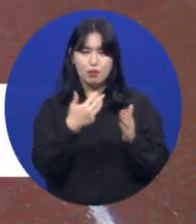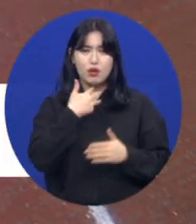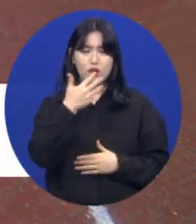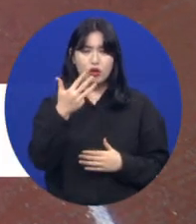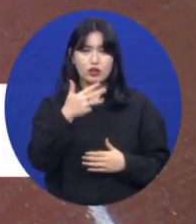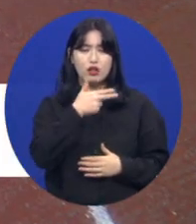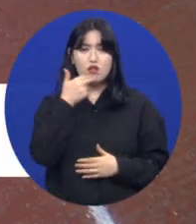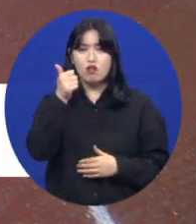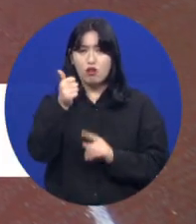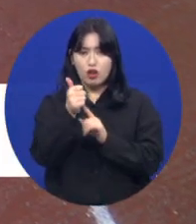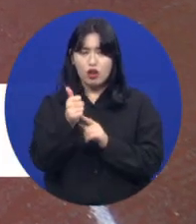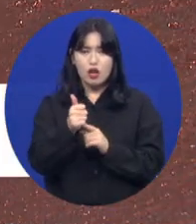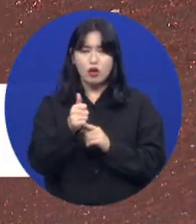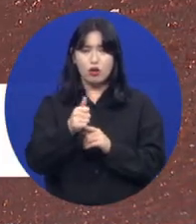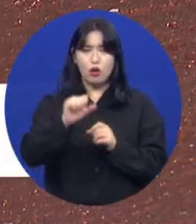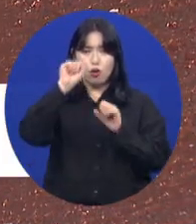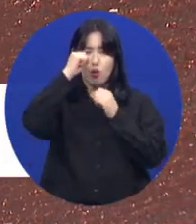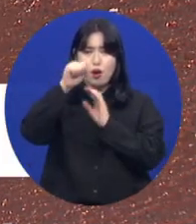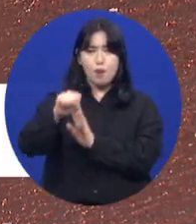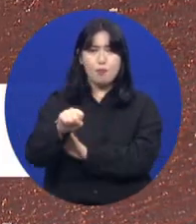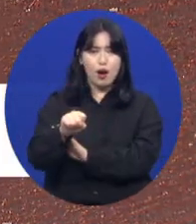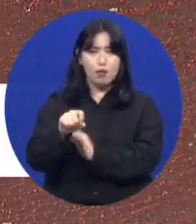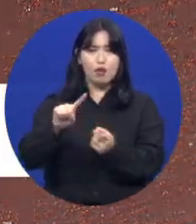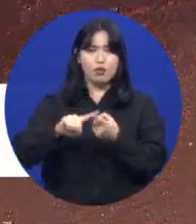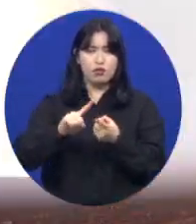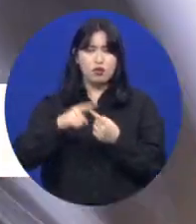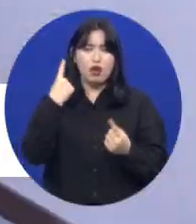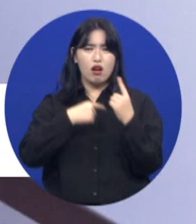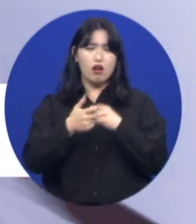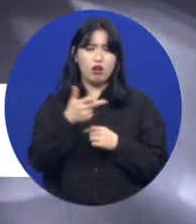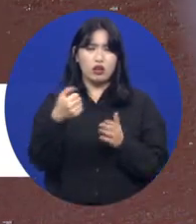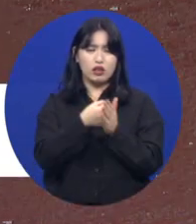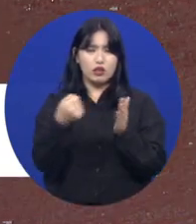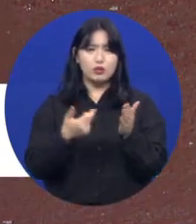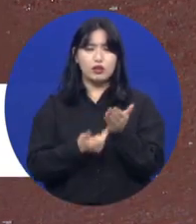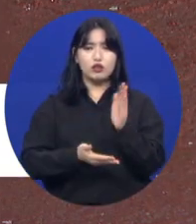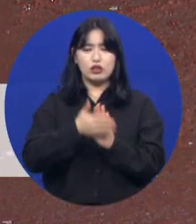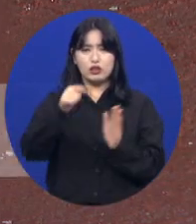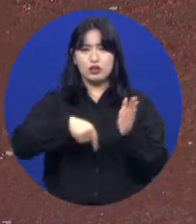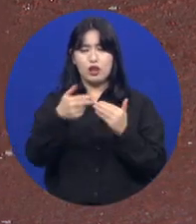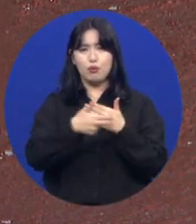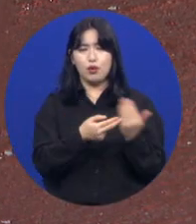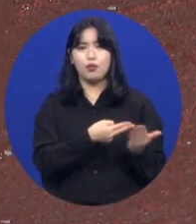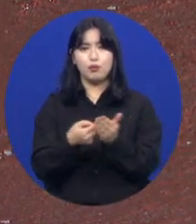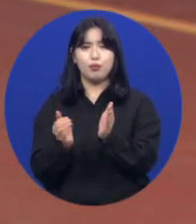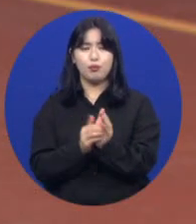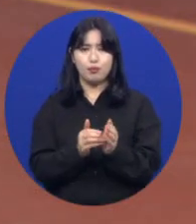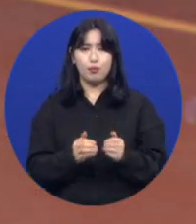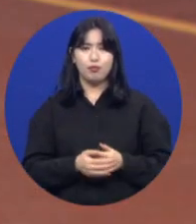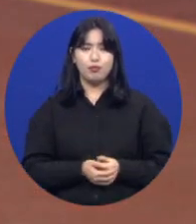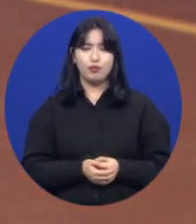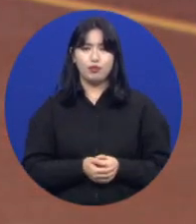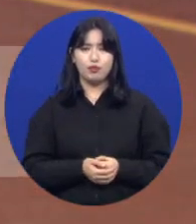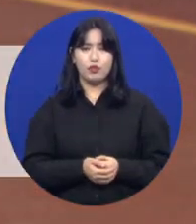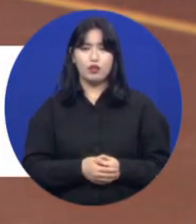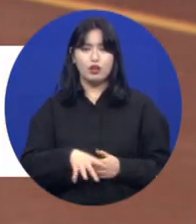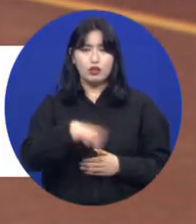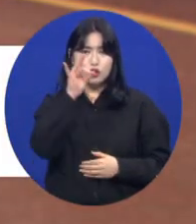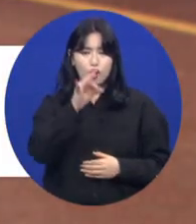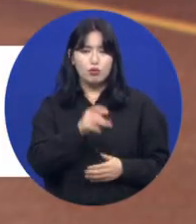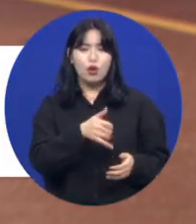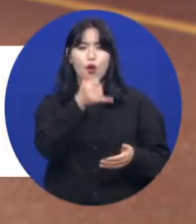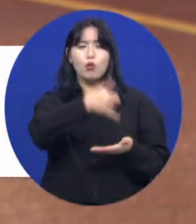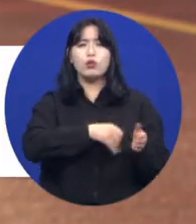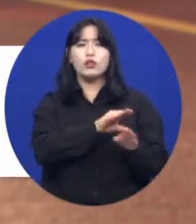8살 A양이 오른쪽 발목 등을 다치는 중상을 입어 제주시내 병원으로 옮겨졌습니다. 처음에는 이제 공사